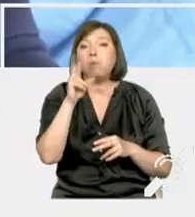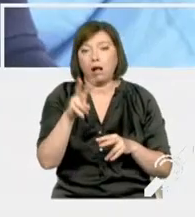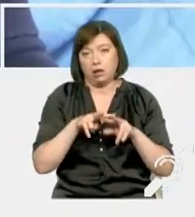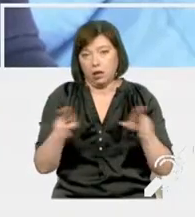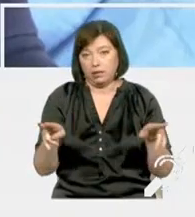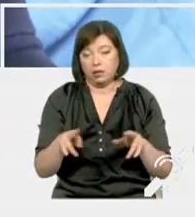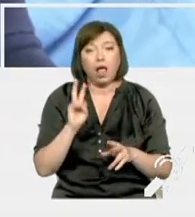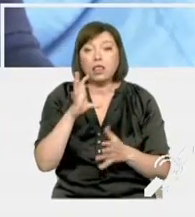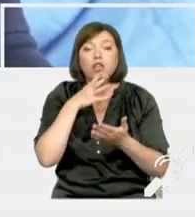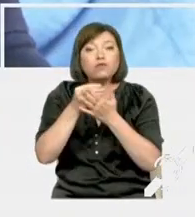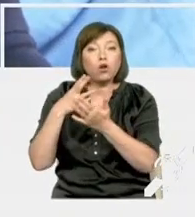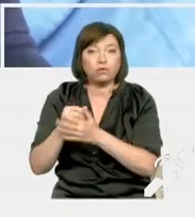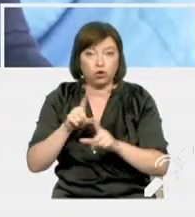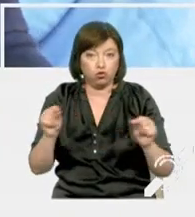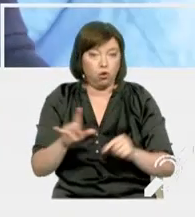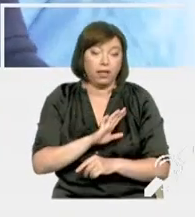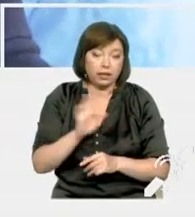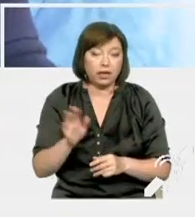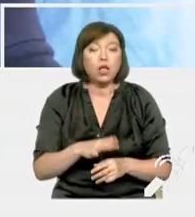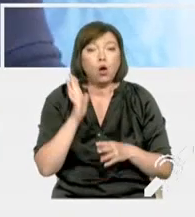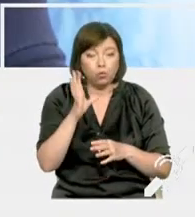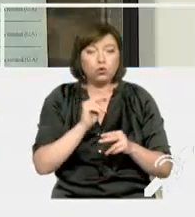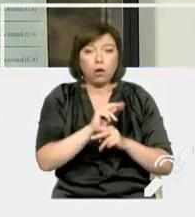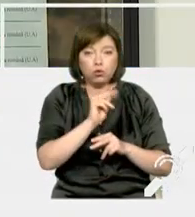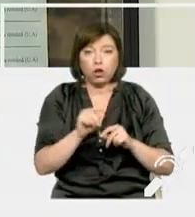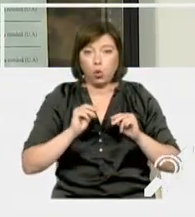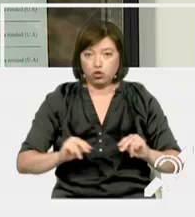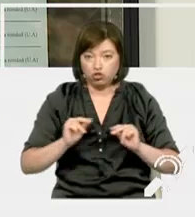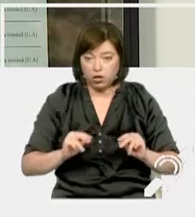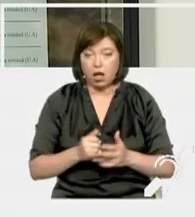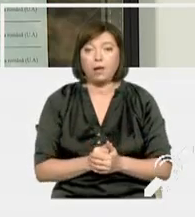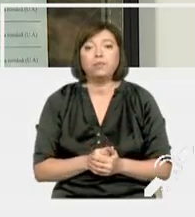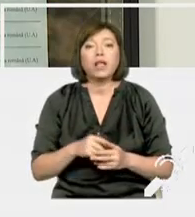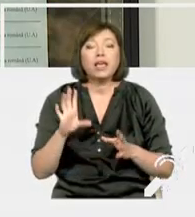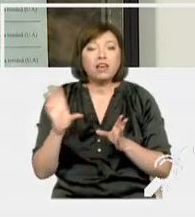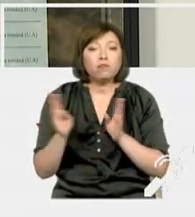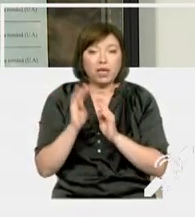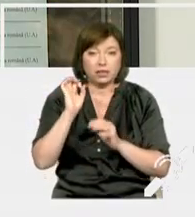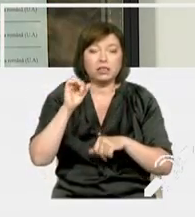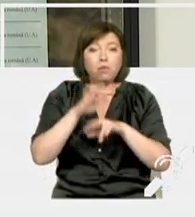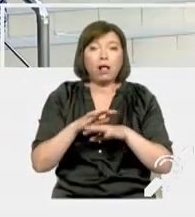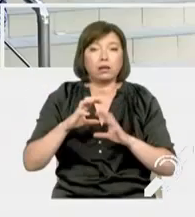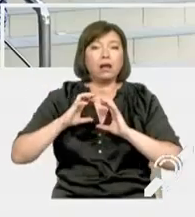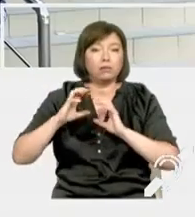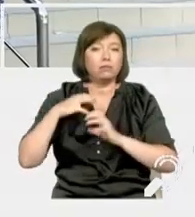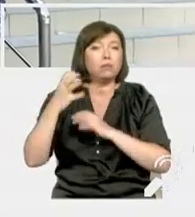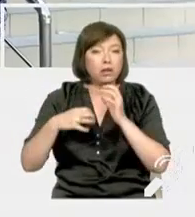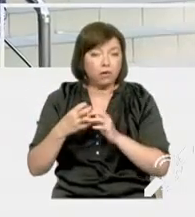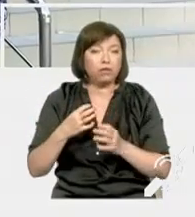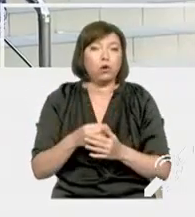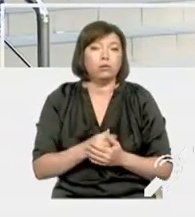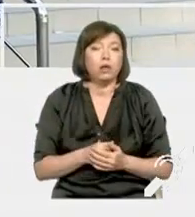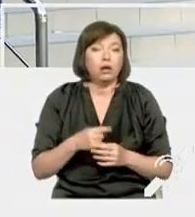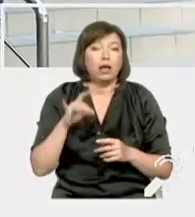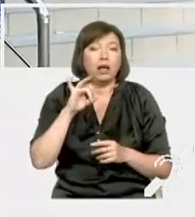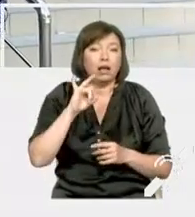bacalaureat. Urmează formări pentru cadrele didactice. Anul viitor, cu suportul Băncii Mondiale din proiectul ECHIP, care